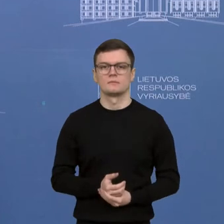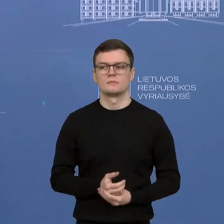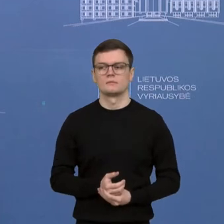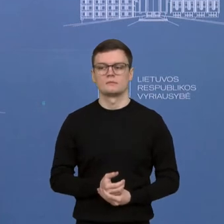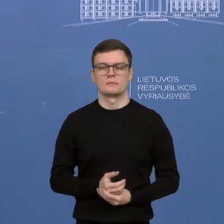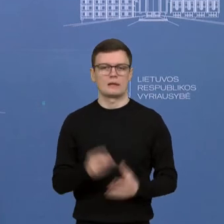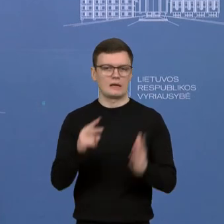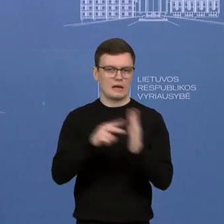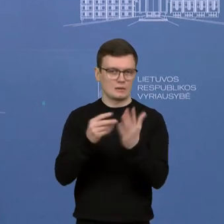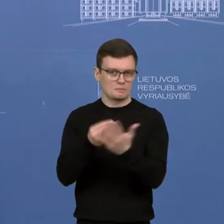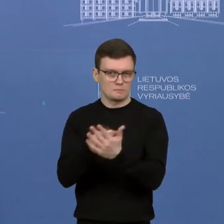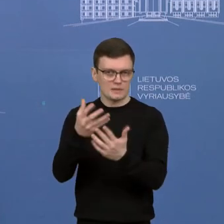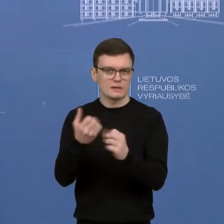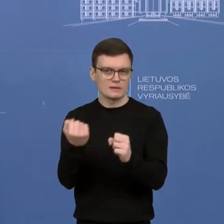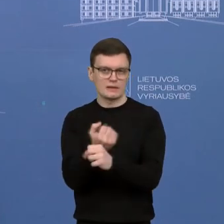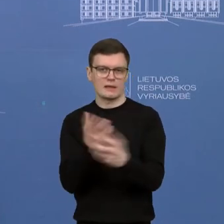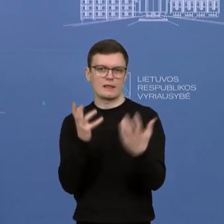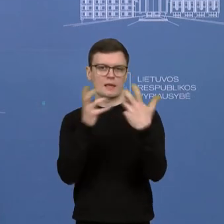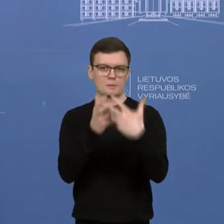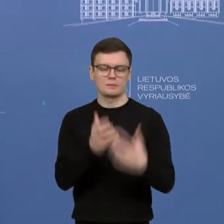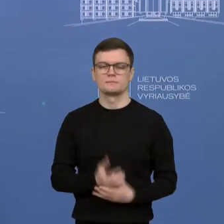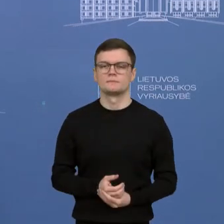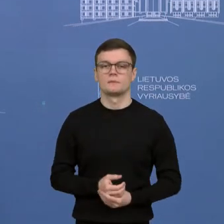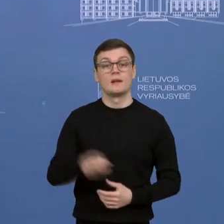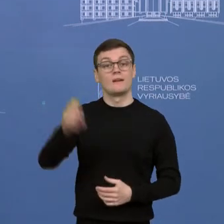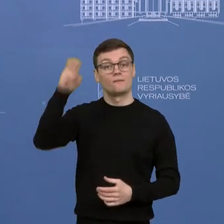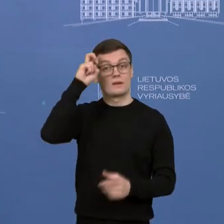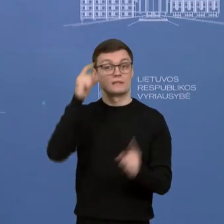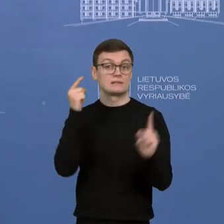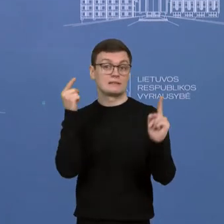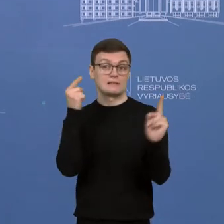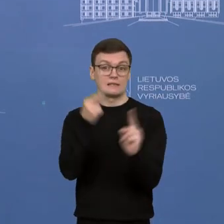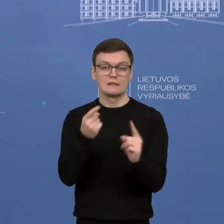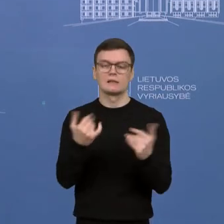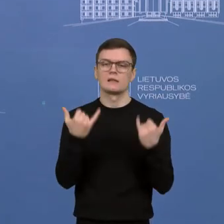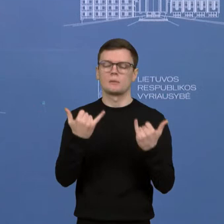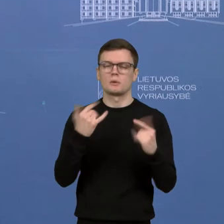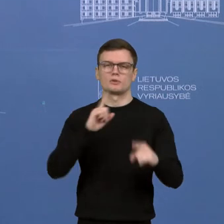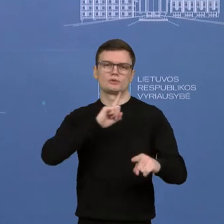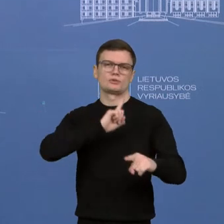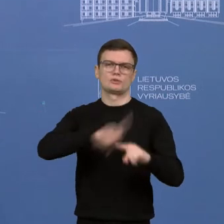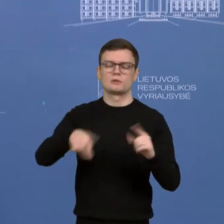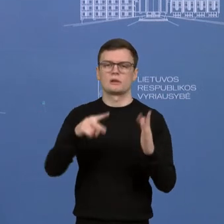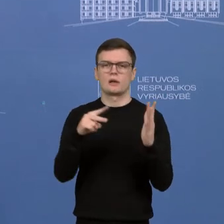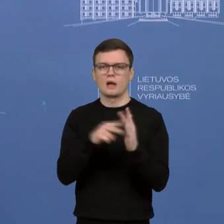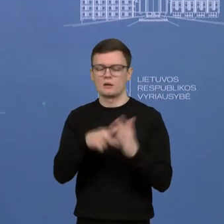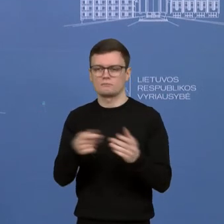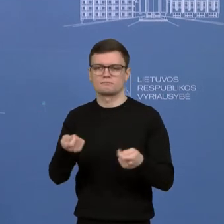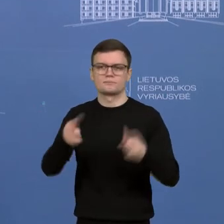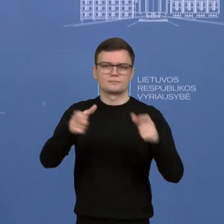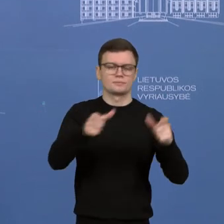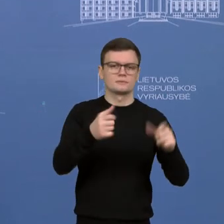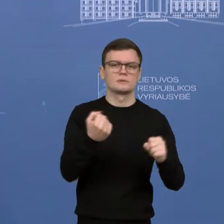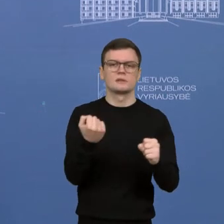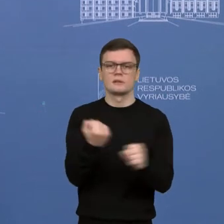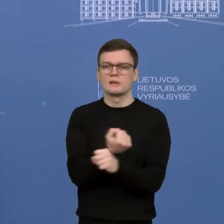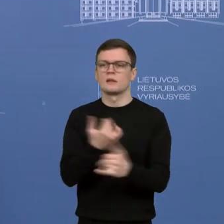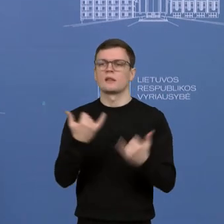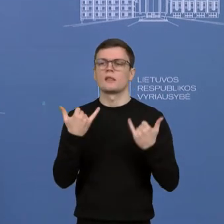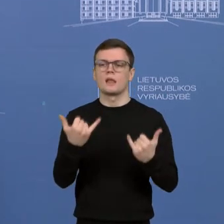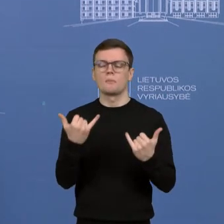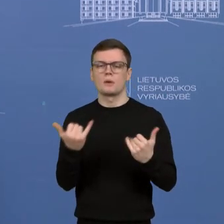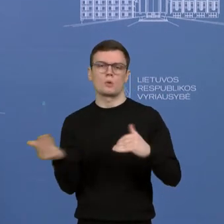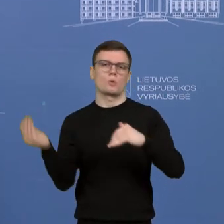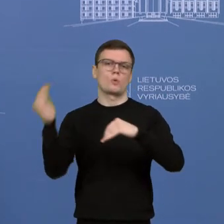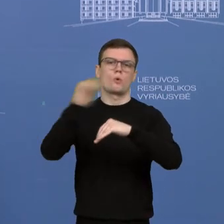kainų. Tačiau na, valstybės siekis yra tiesiog šituo staigiu kainų augimo etapu amortizuoti tokį